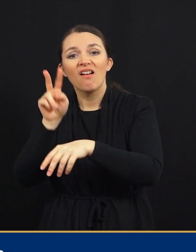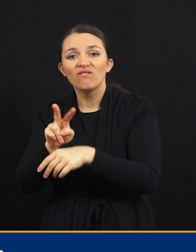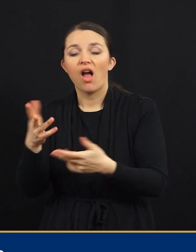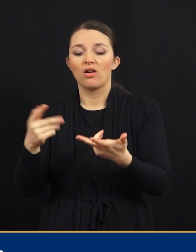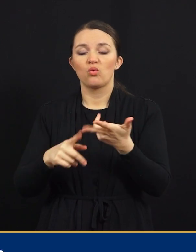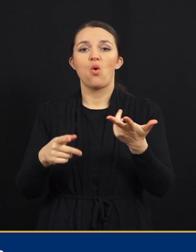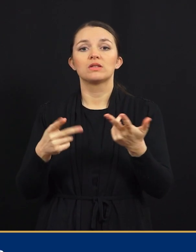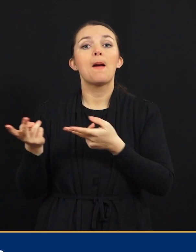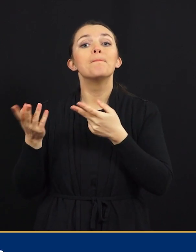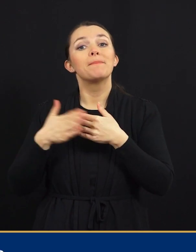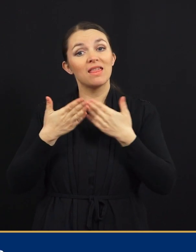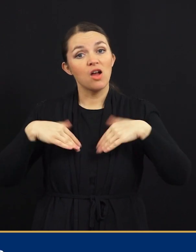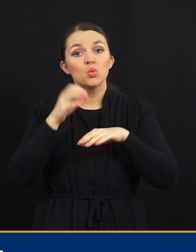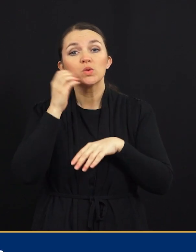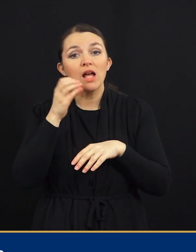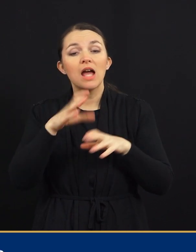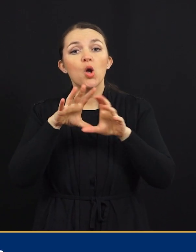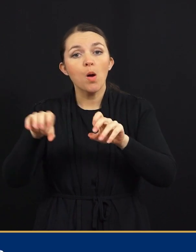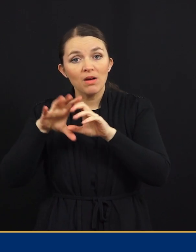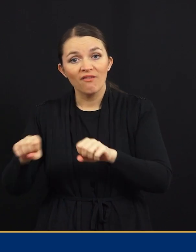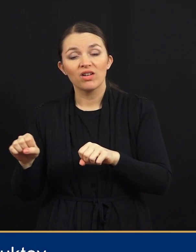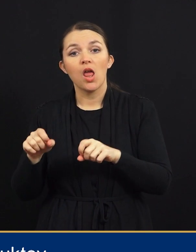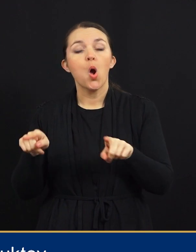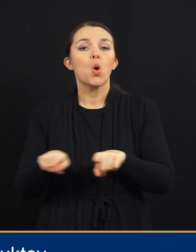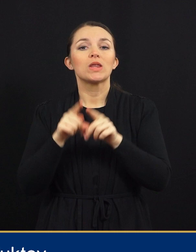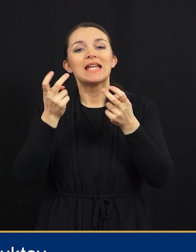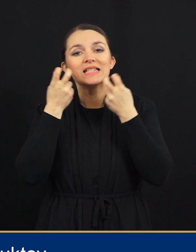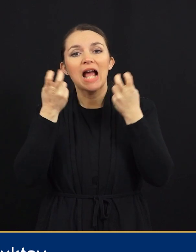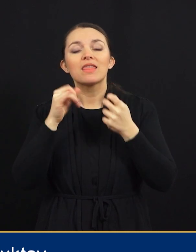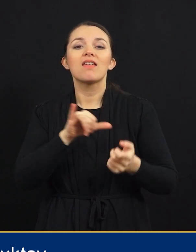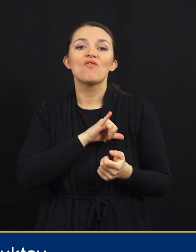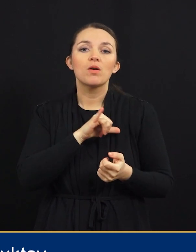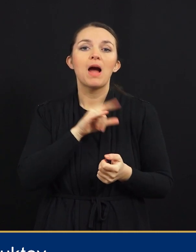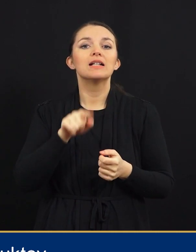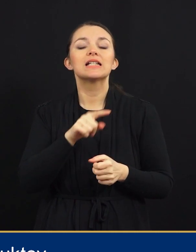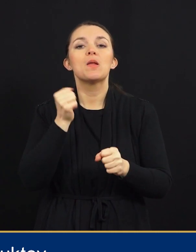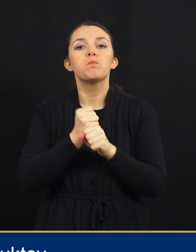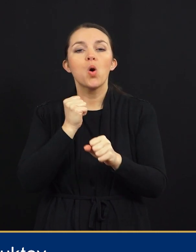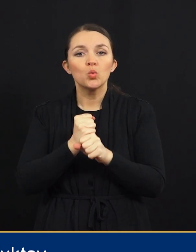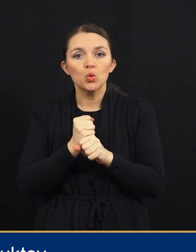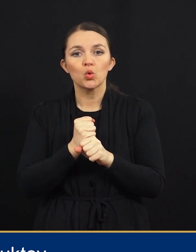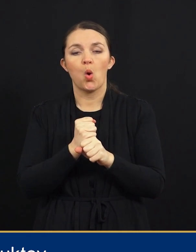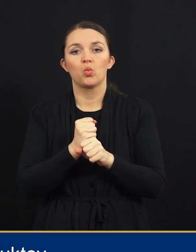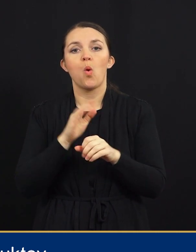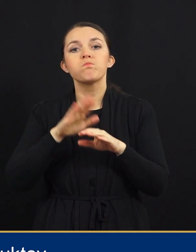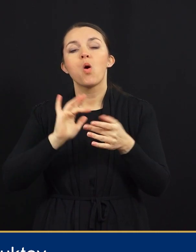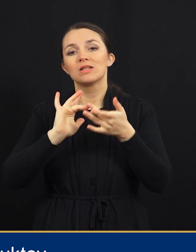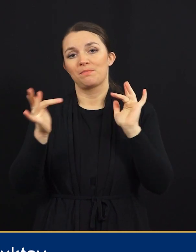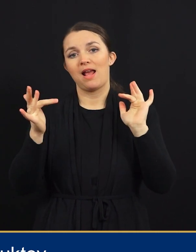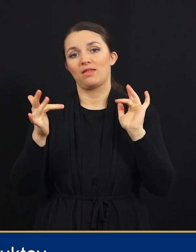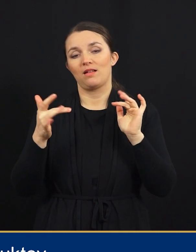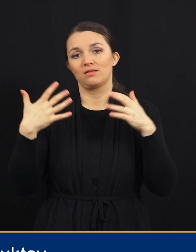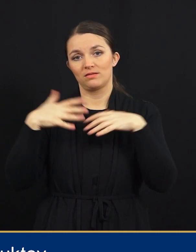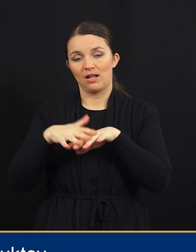varnosti in pri naših vsakdanjih opravilih, kot je iskanje informacij in produktov po spletnih